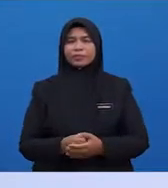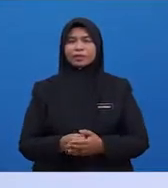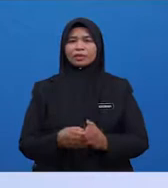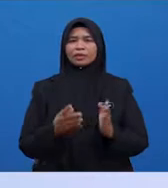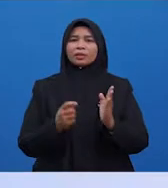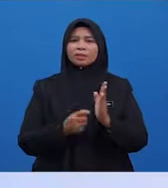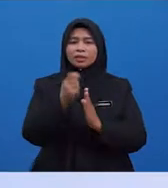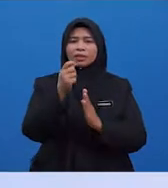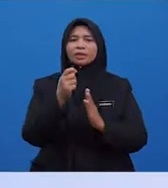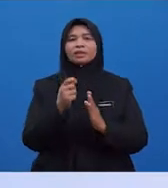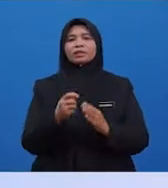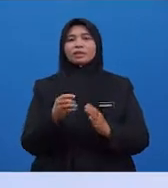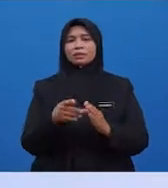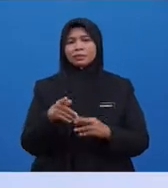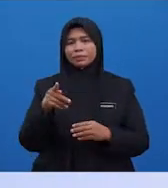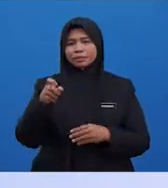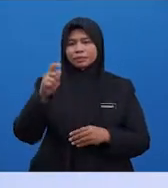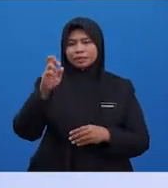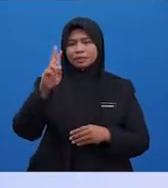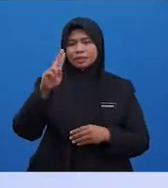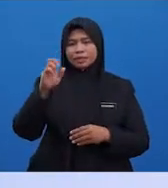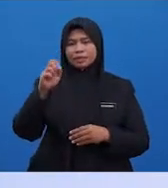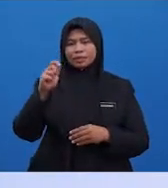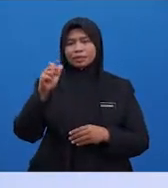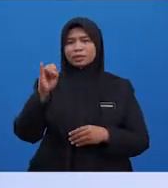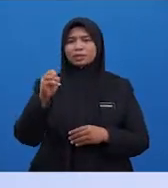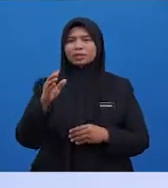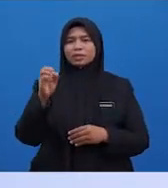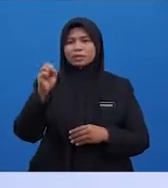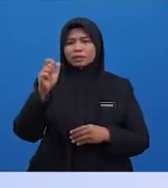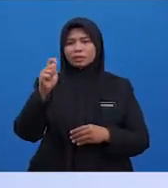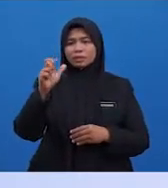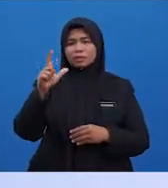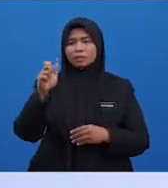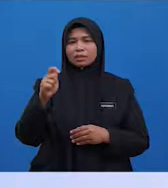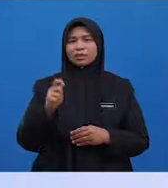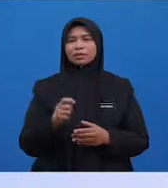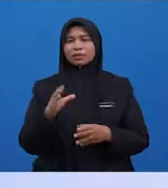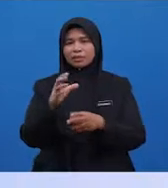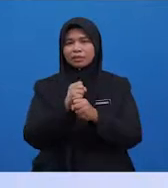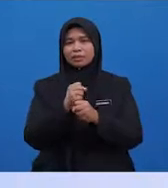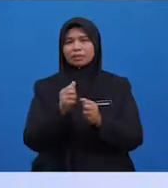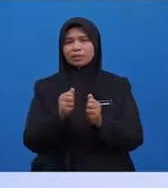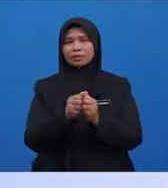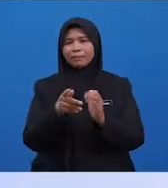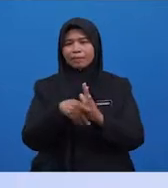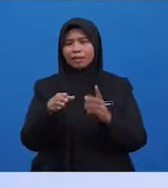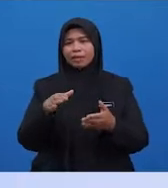Peningkatan prestasi atlet dicapai dengan perlahan dan mungkin kurang konsisten.